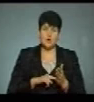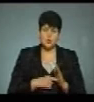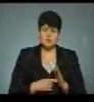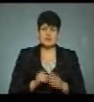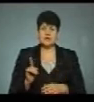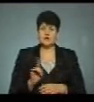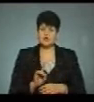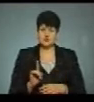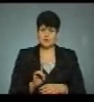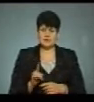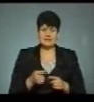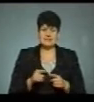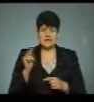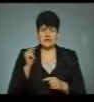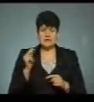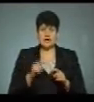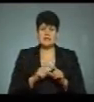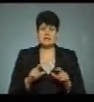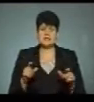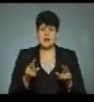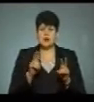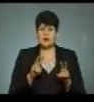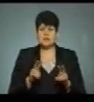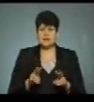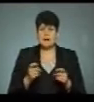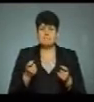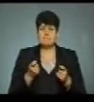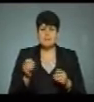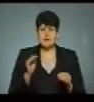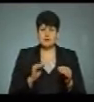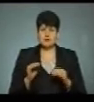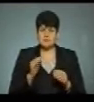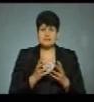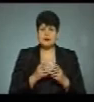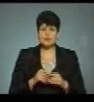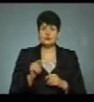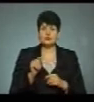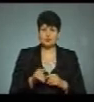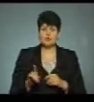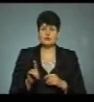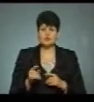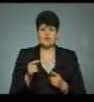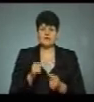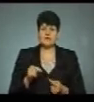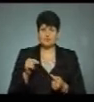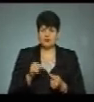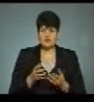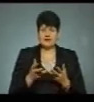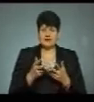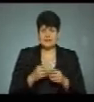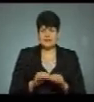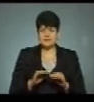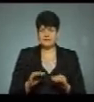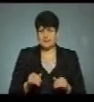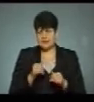що ці навчальні заклади розглядаються малокомплектними за рахунок того, що відповідна кількість учнів